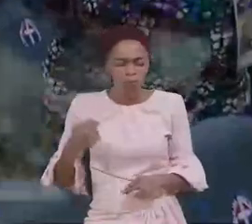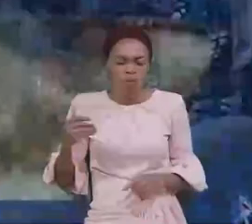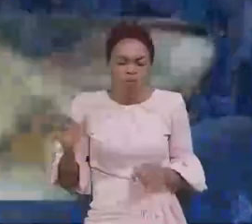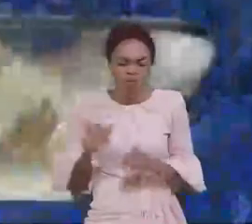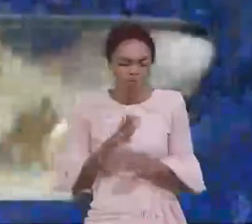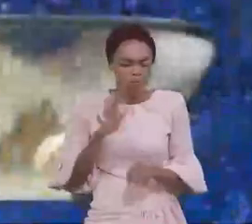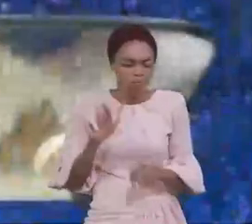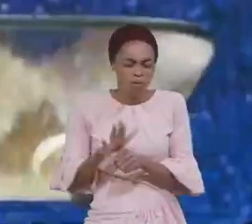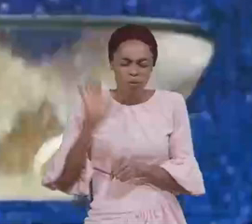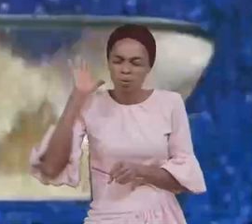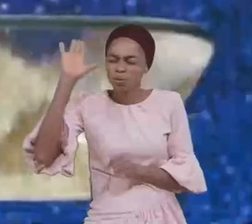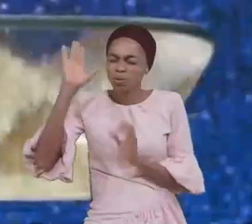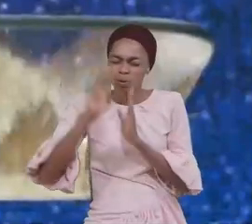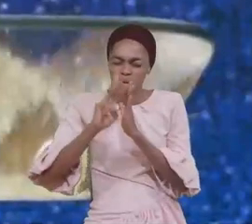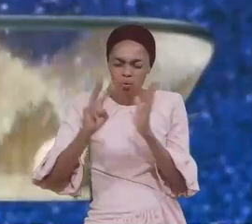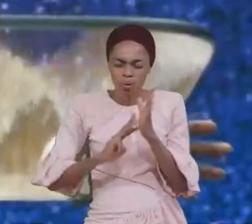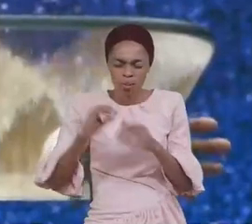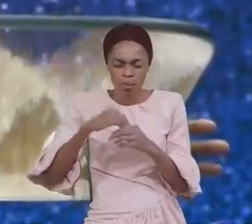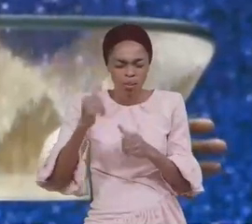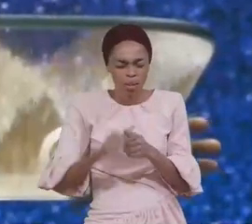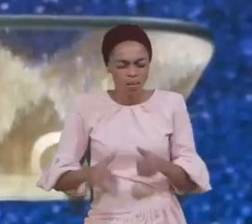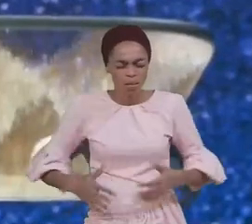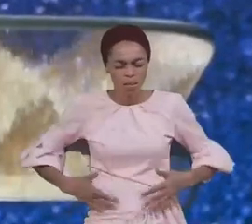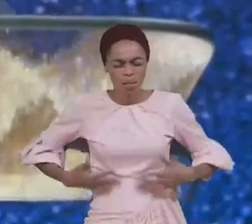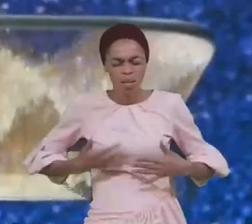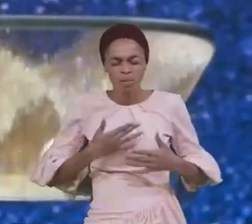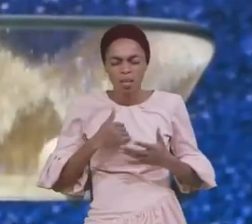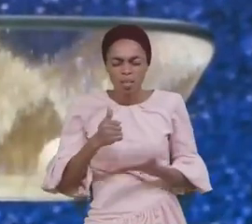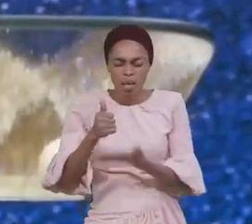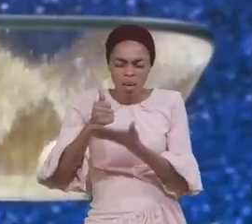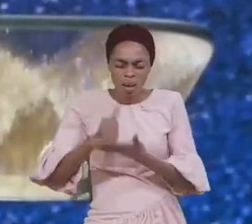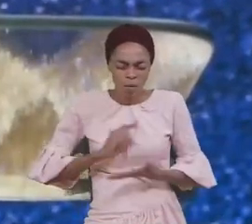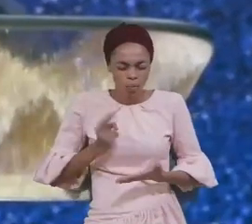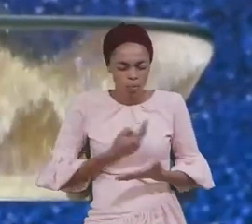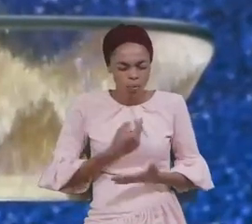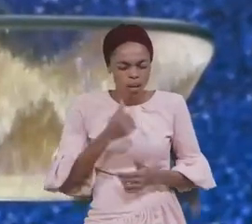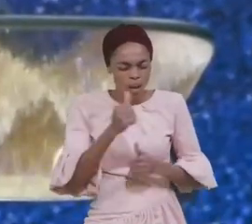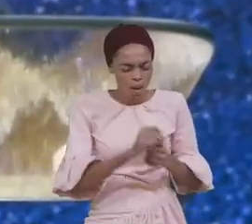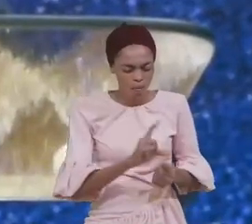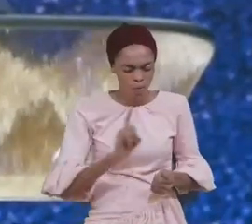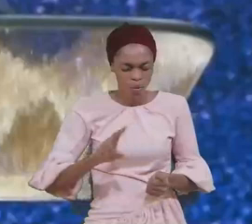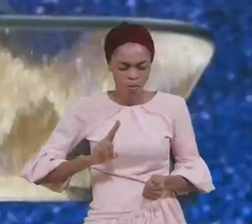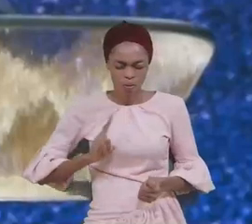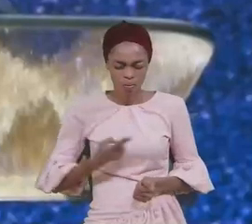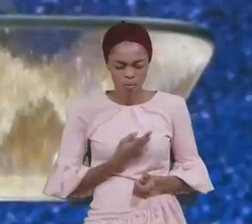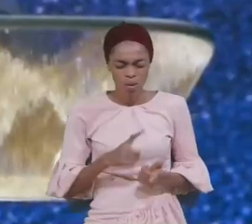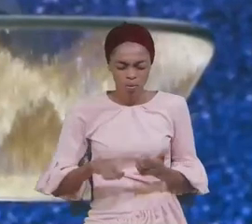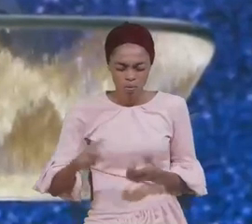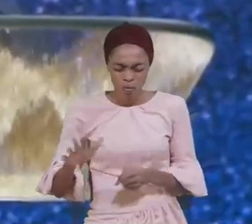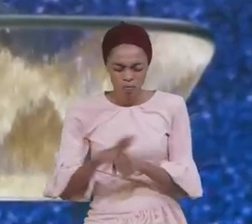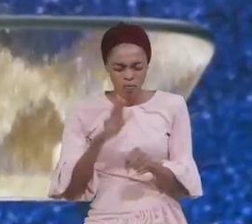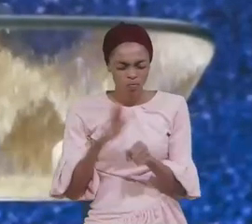ta volonté dans la vie de chacun de nous. Aide-nous et nous tous, aide-nous tous